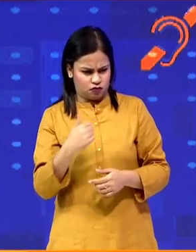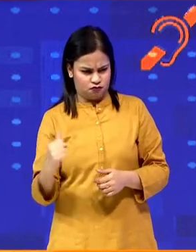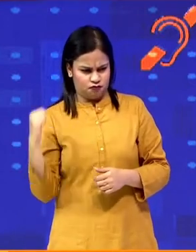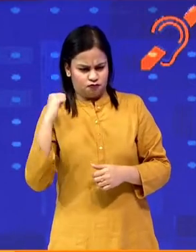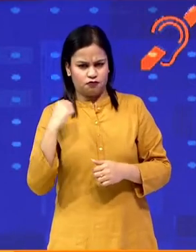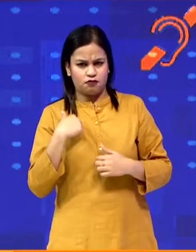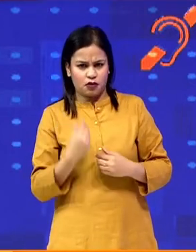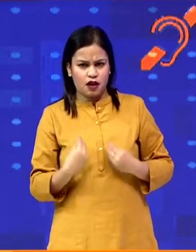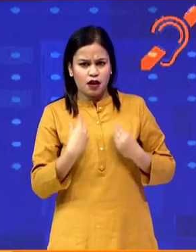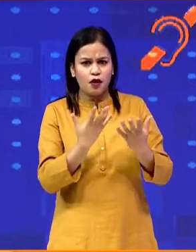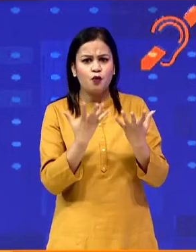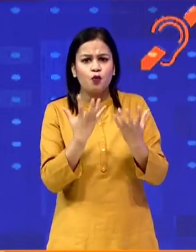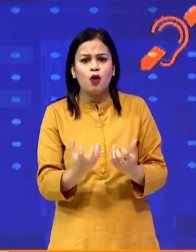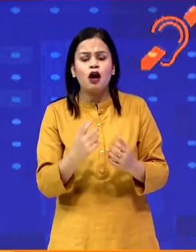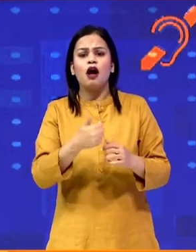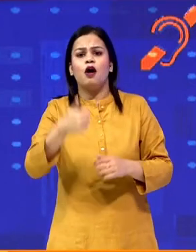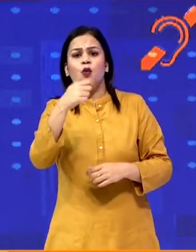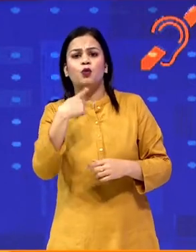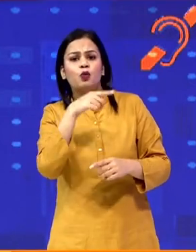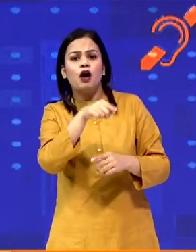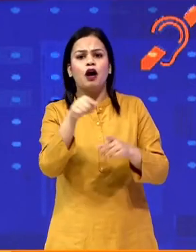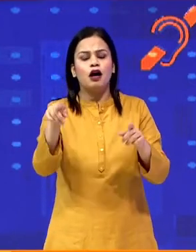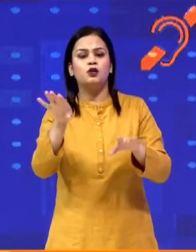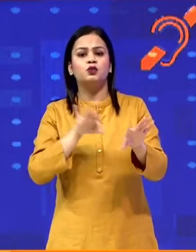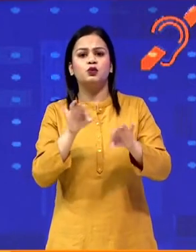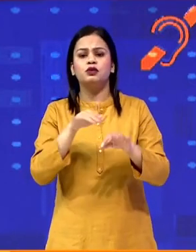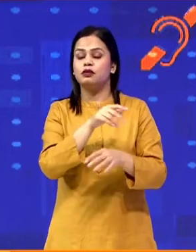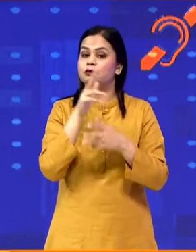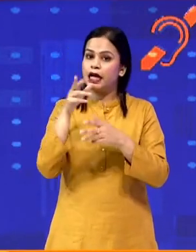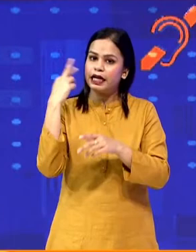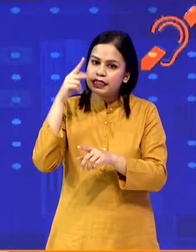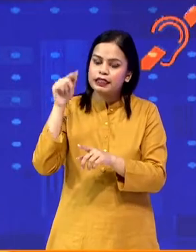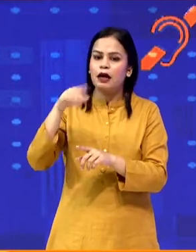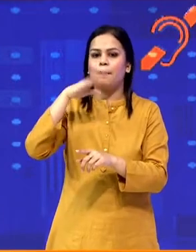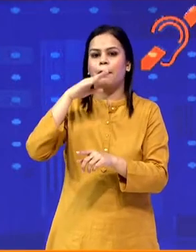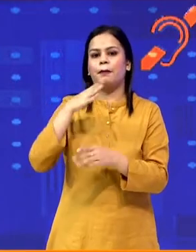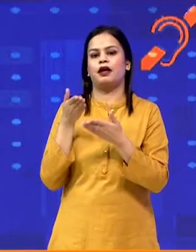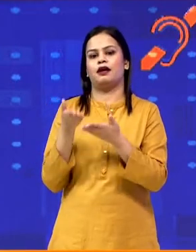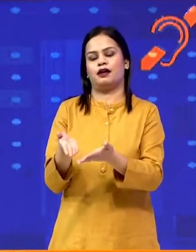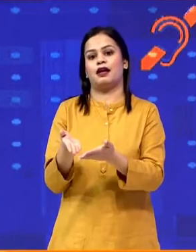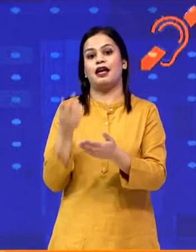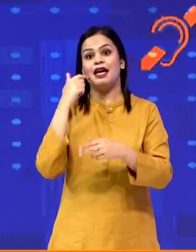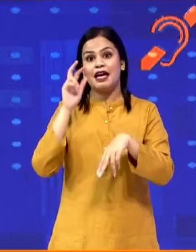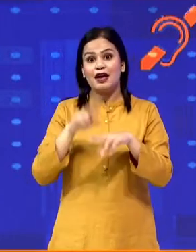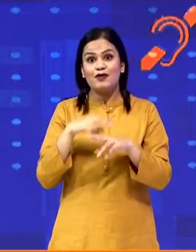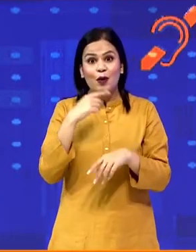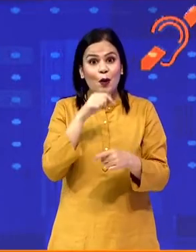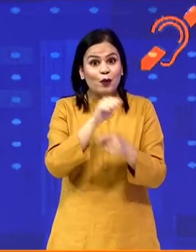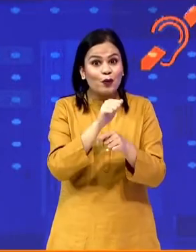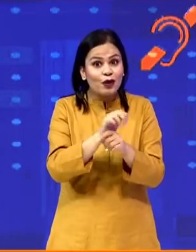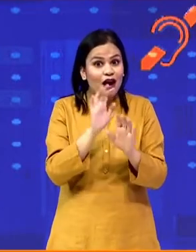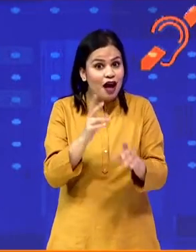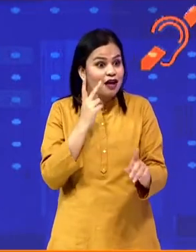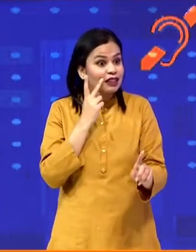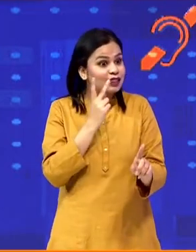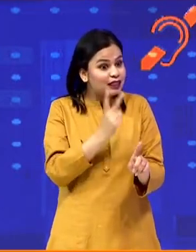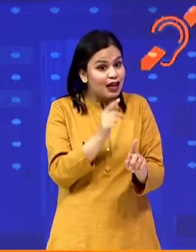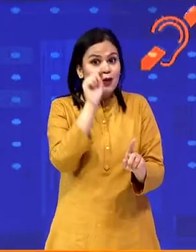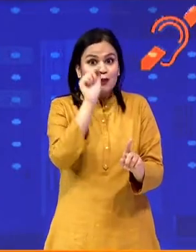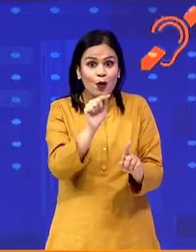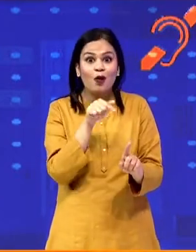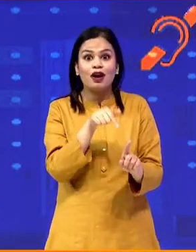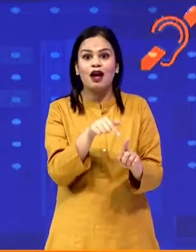है इस से तो वो तुम्हारी बर्बादी होगी अगर वर्किंग करेगी अगर वर्किंग